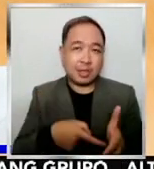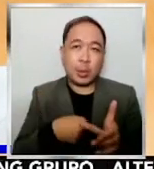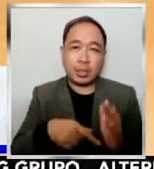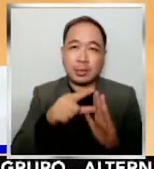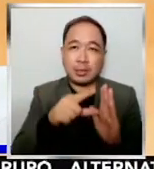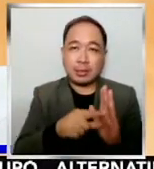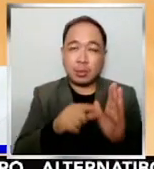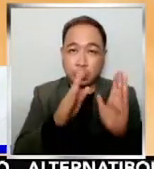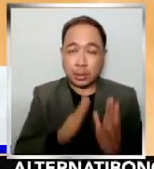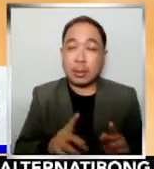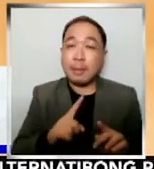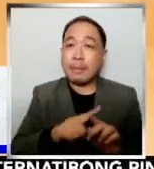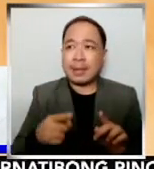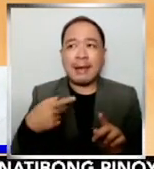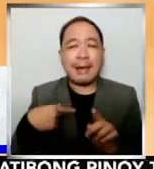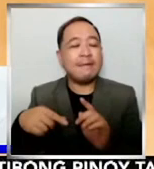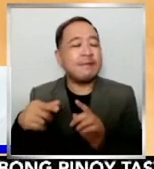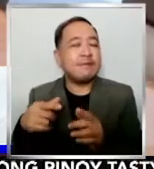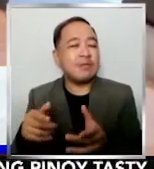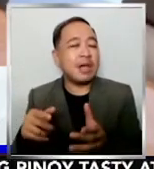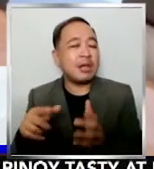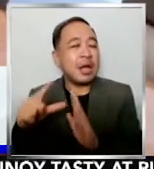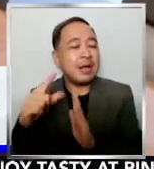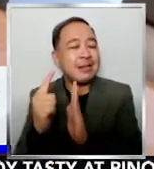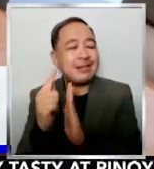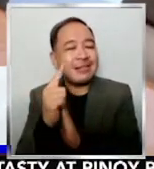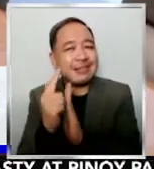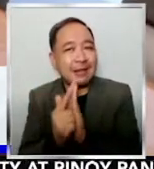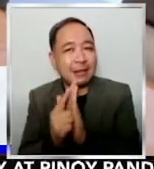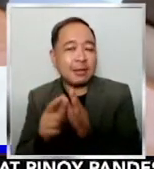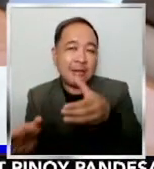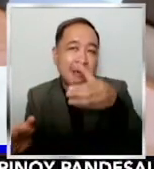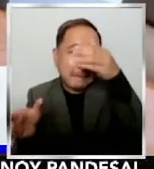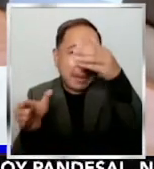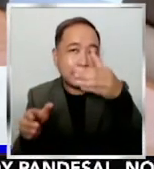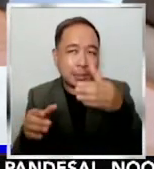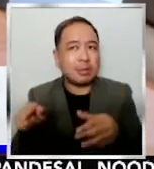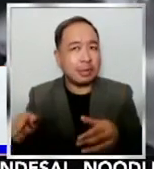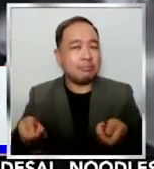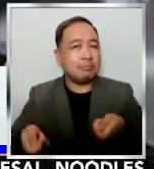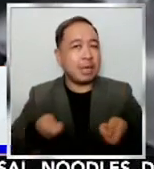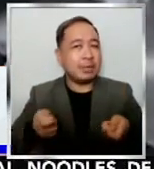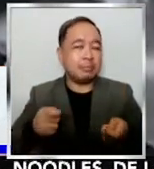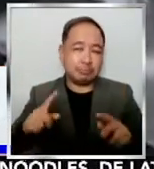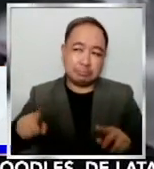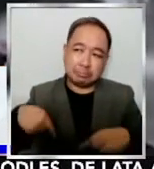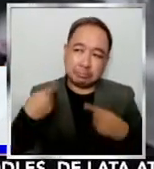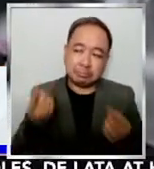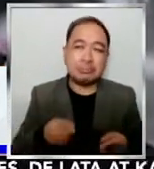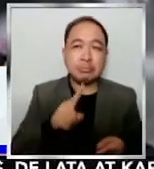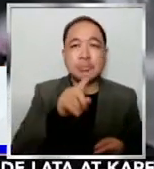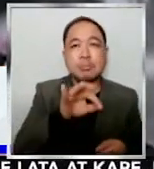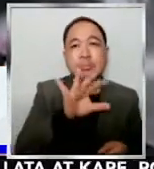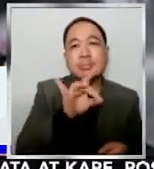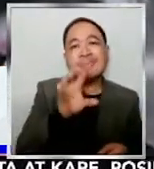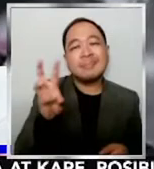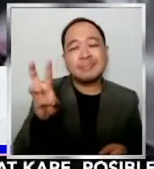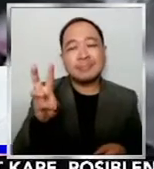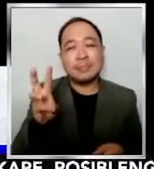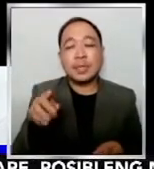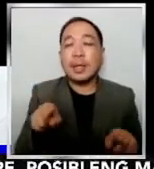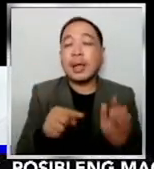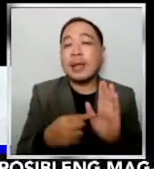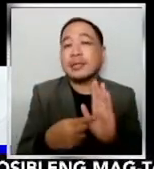kilalang legal experts ang mga nagdaang chairman ng komite mula 1986 hanggang 2022. Gaya ni na dating Senador Miriam Defensor